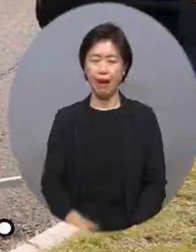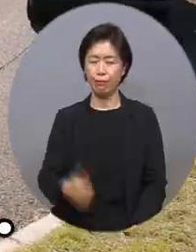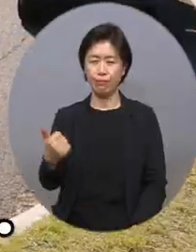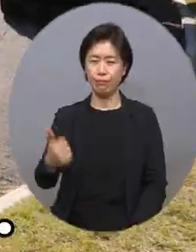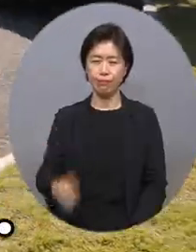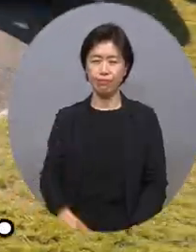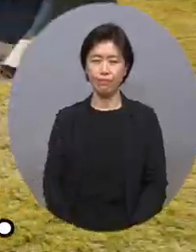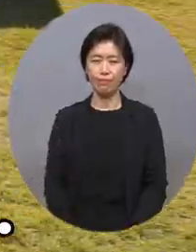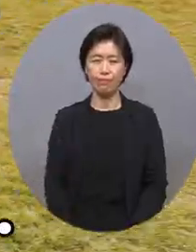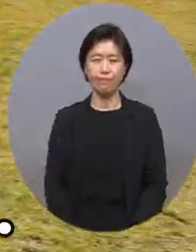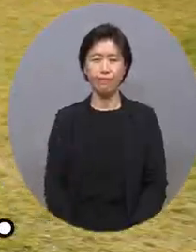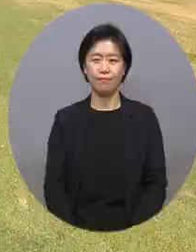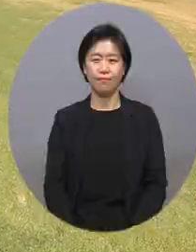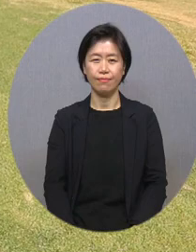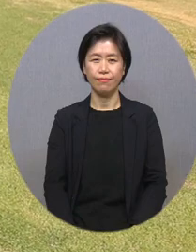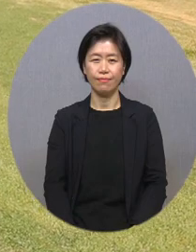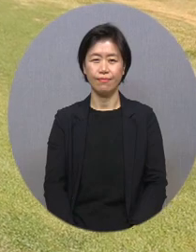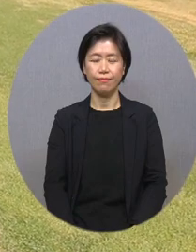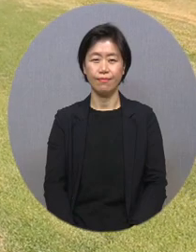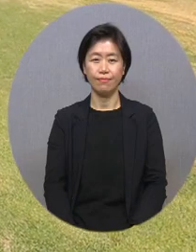한 명. 아웃.